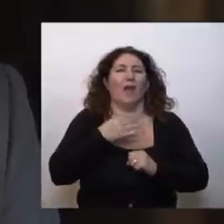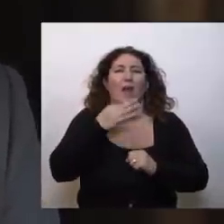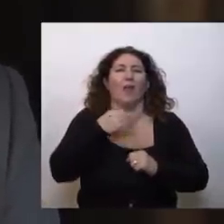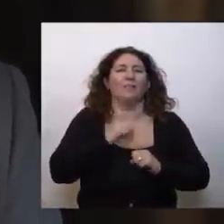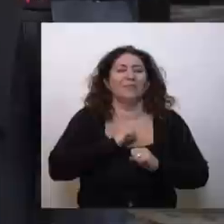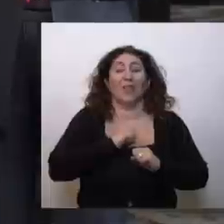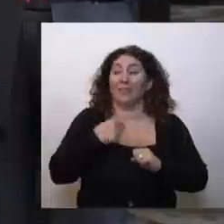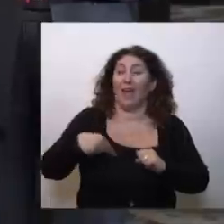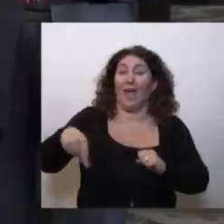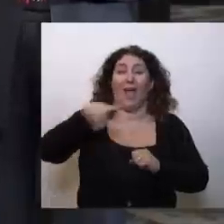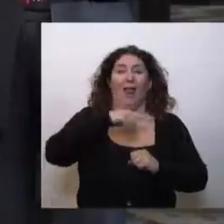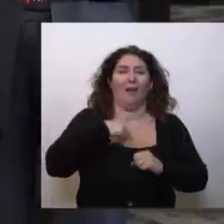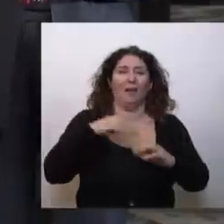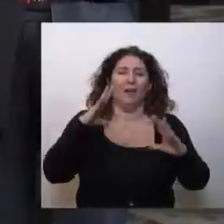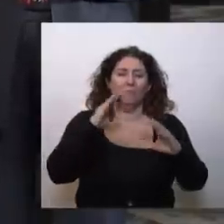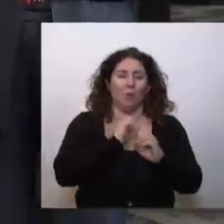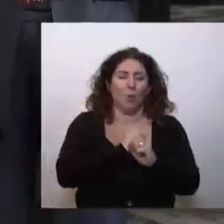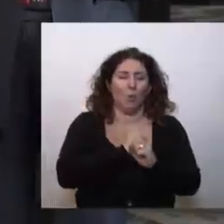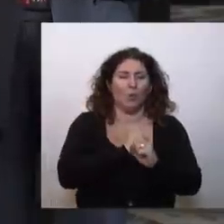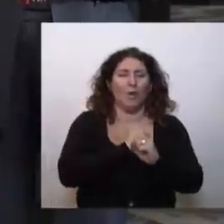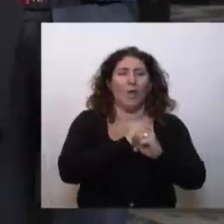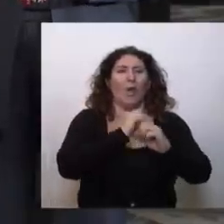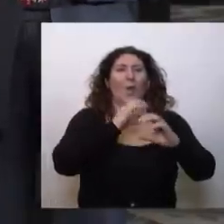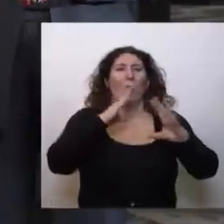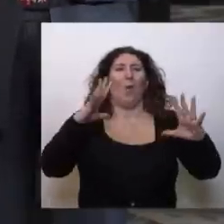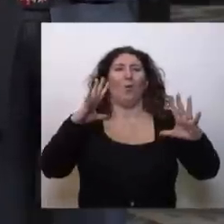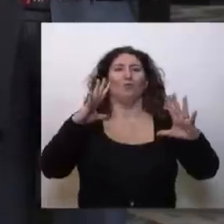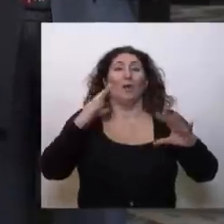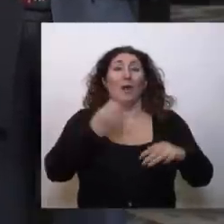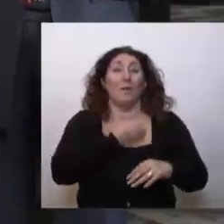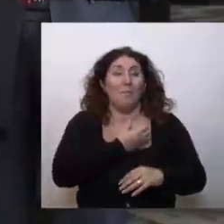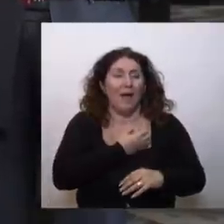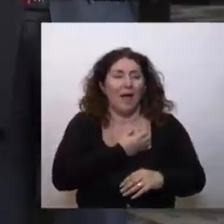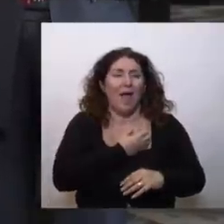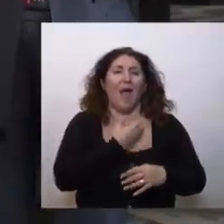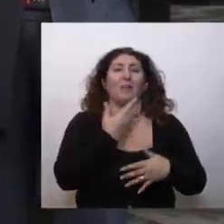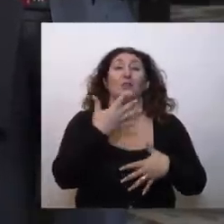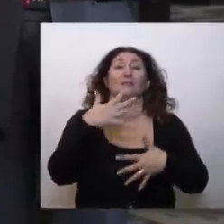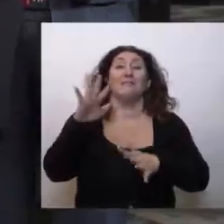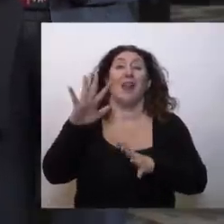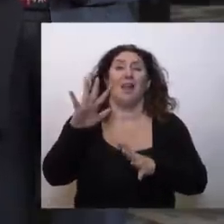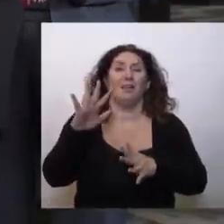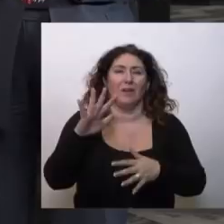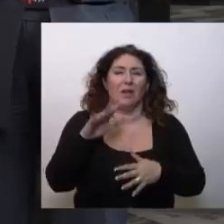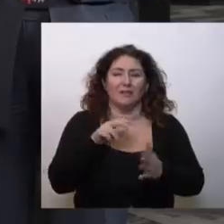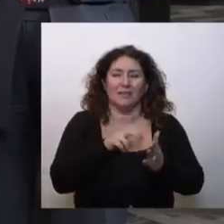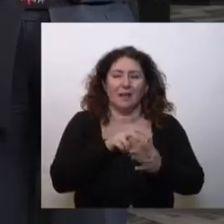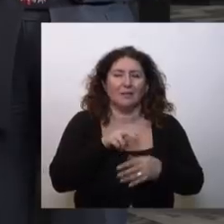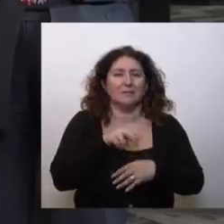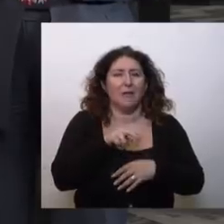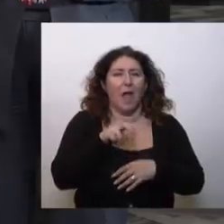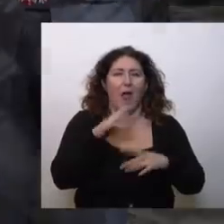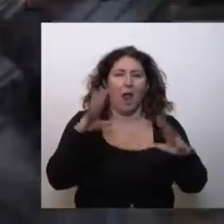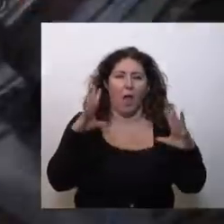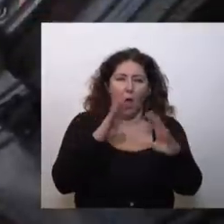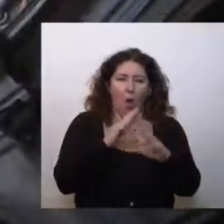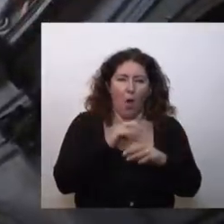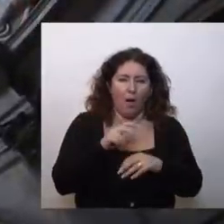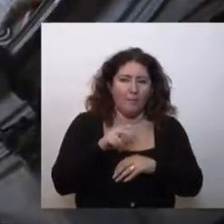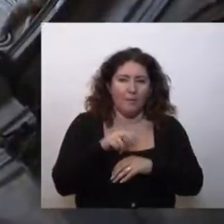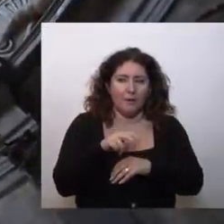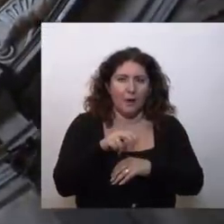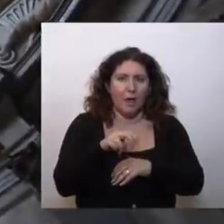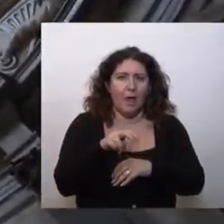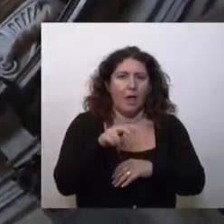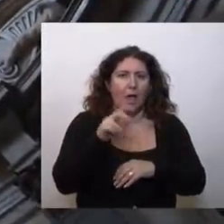alla salvezza. Attraverso delle scale molto in ombra si arriva alla cupola e